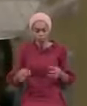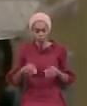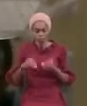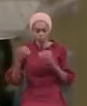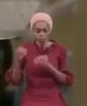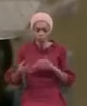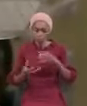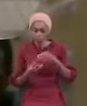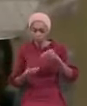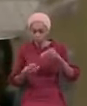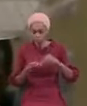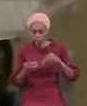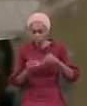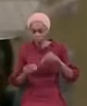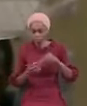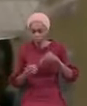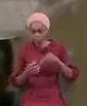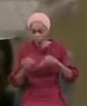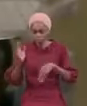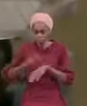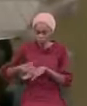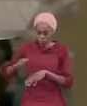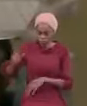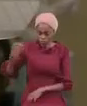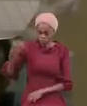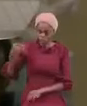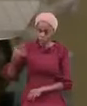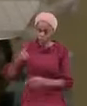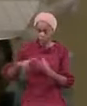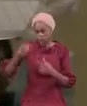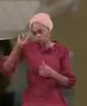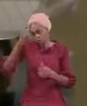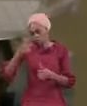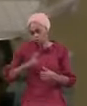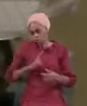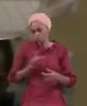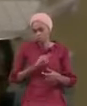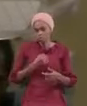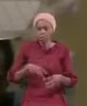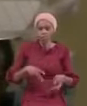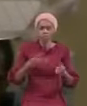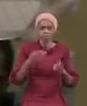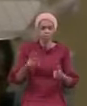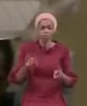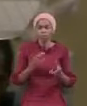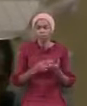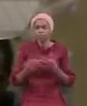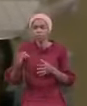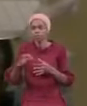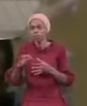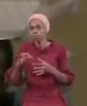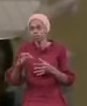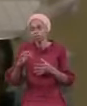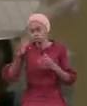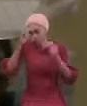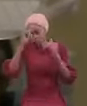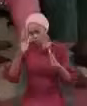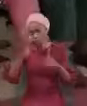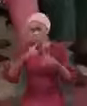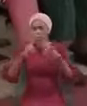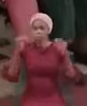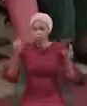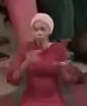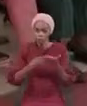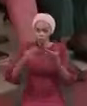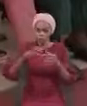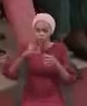des voix du du père aujourd'hui tu feras la volonté de Dieu au nom de Jésus nous avons entendu